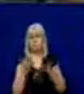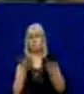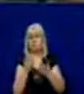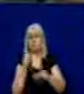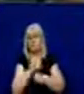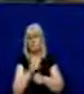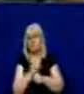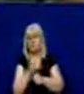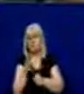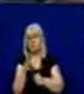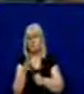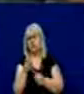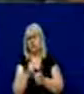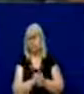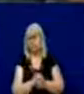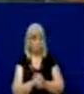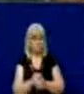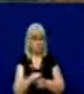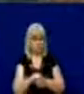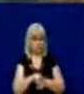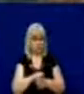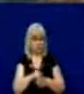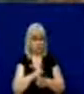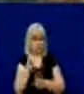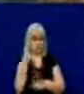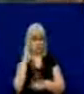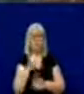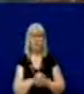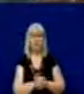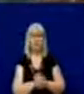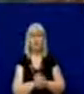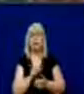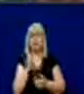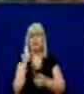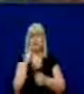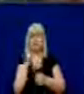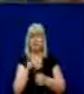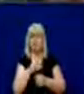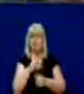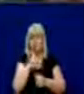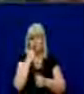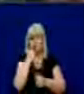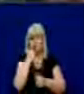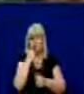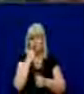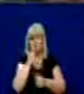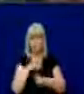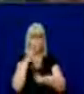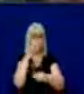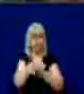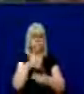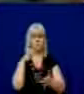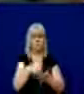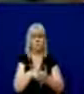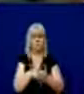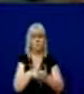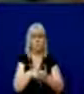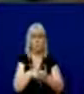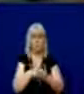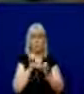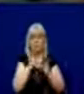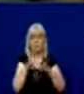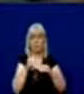a e. Para një muaj, një mët studentë rusë dështë të në të hynë Kosovë pa viza. Filimisht ata unë daluan në kufi,